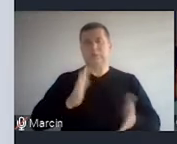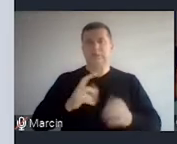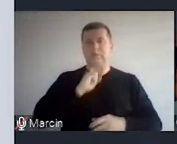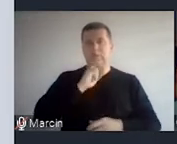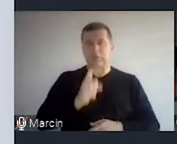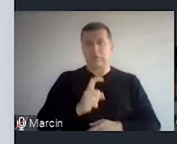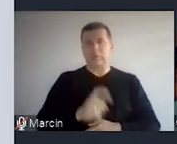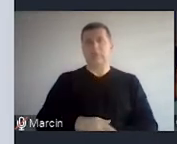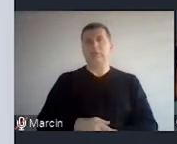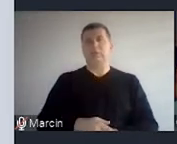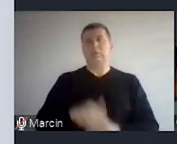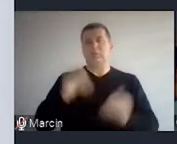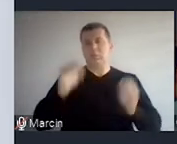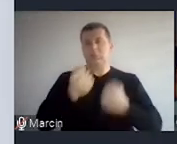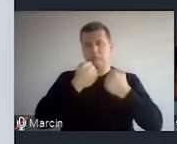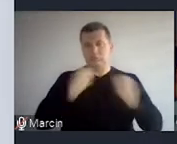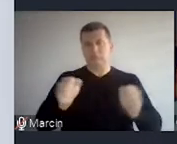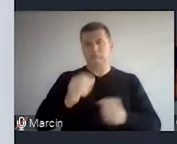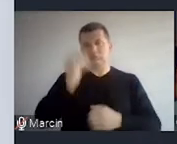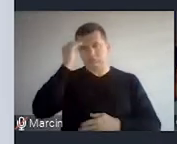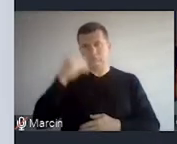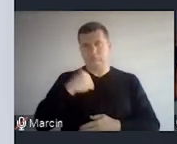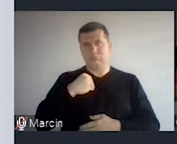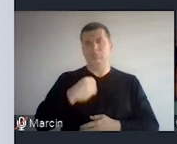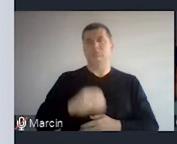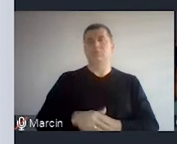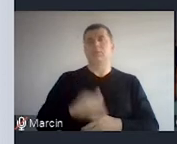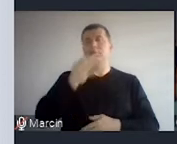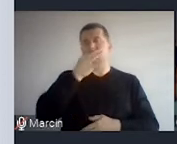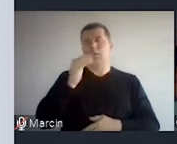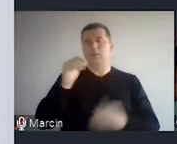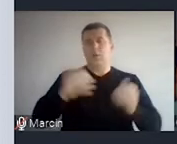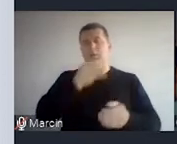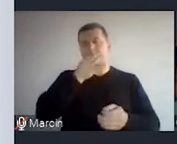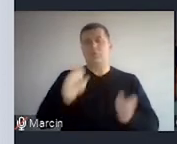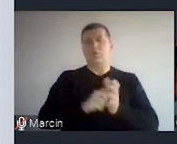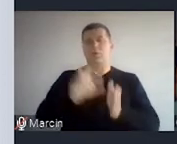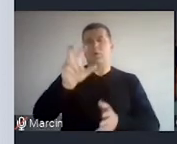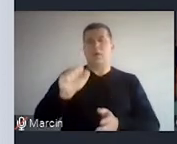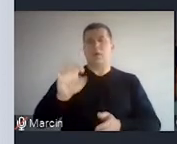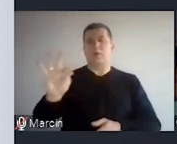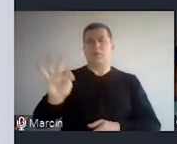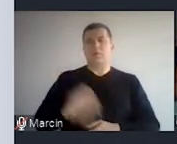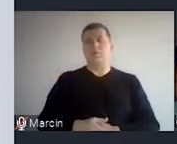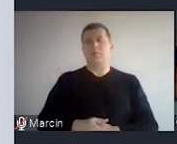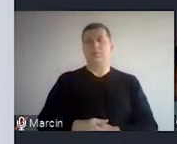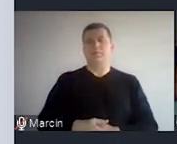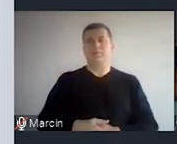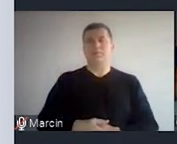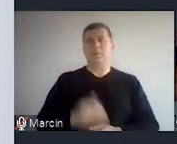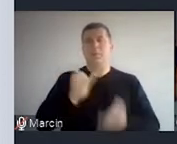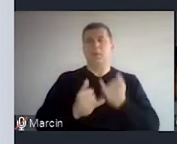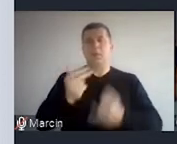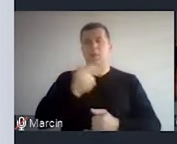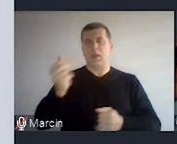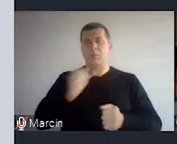wątki, śmiało proszę się odzywać. Pytania możecie Państwo wpisywać w czacie. Natomiast jeśli temat